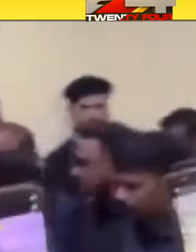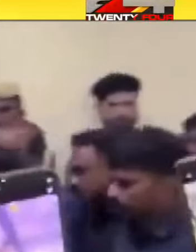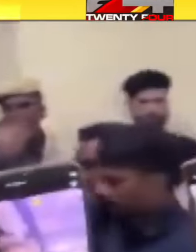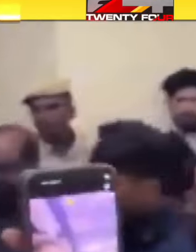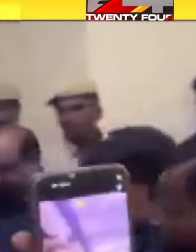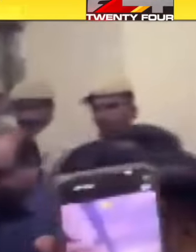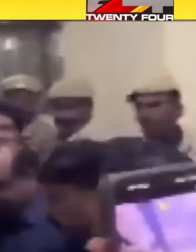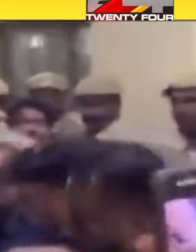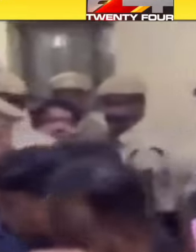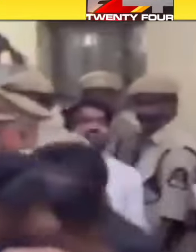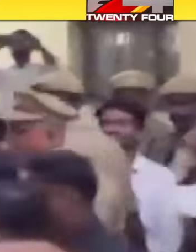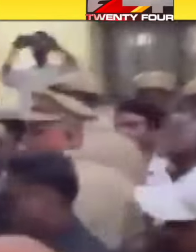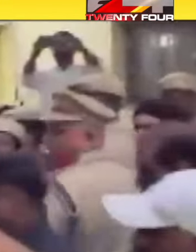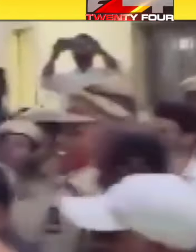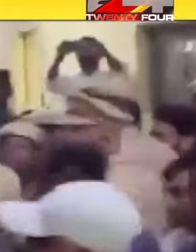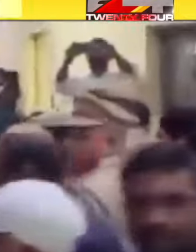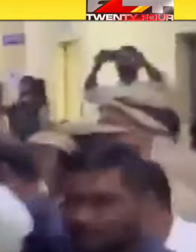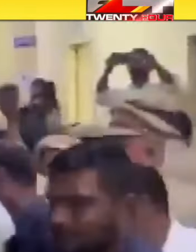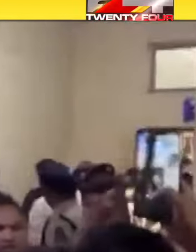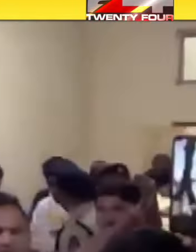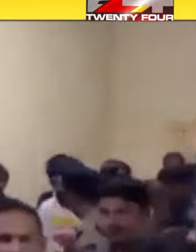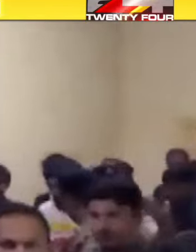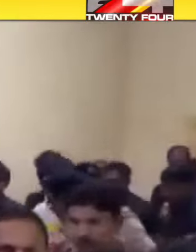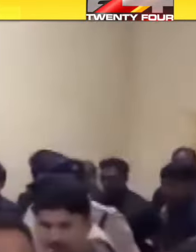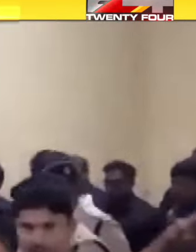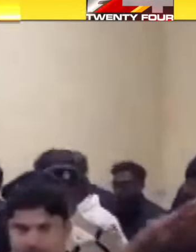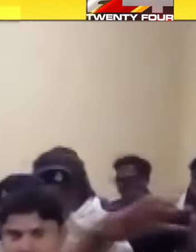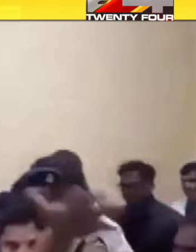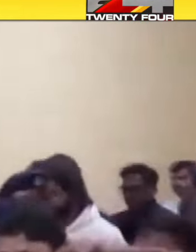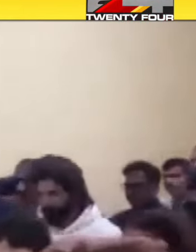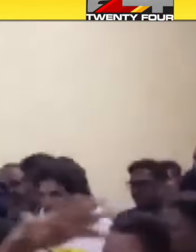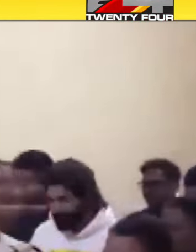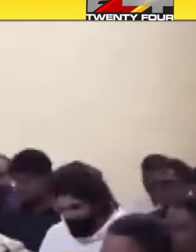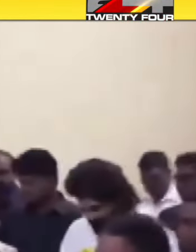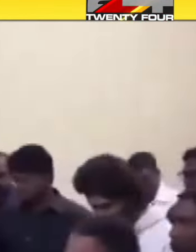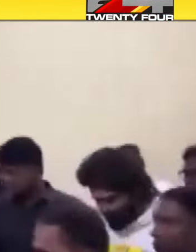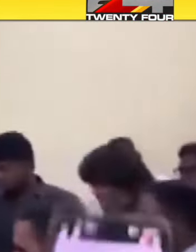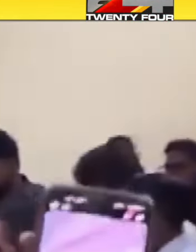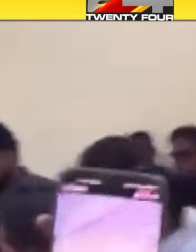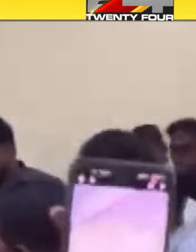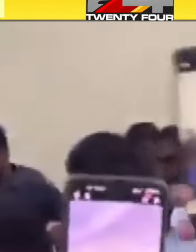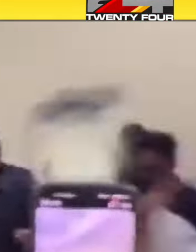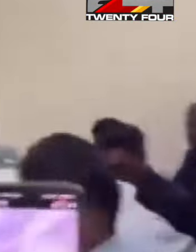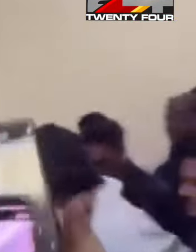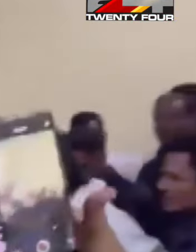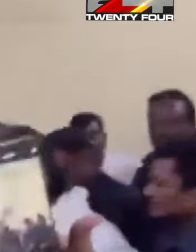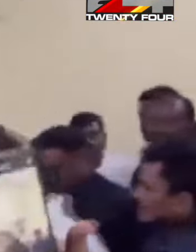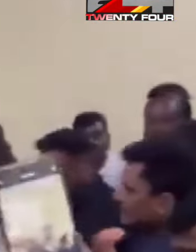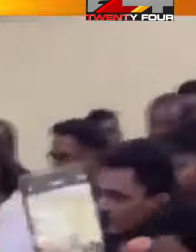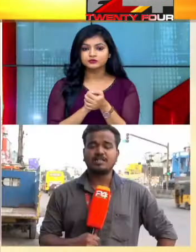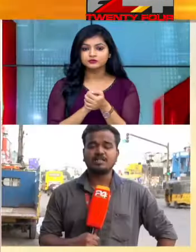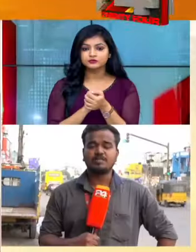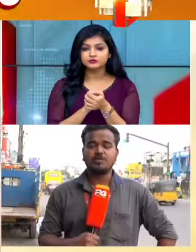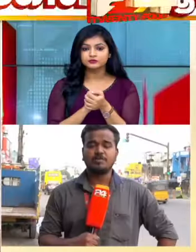വരുന്നു. അപ്പോൾ പോലീസിൻ്റെ ഭാഗത്തു നിന്ന് വലിയ വീഴ്ച ഉണ്ടായിട്ടുണ്ട്, പ്രതികാര നടപടിയാണ് ഉണ്ടായത് എന്നുള്ള രീതിയിലൊക്കെ ബി ജെ പി നേതാക്കളുടെ പ്രതികരണം വരുന്നുണ്ട്. ബി ആർ